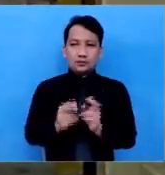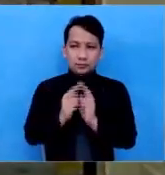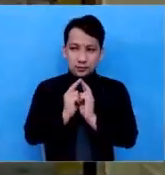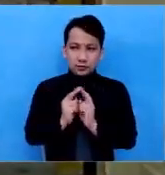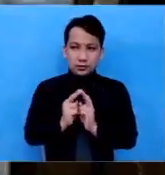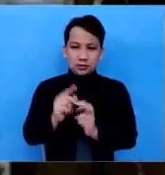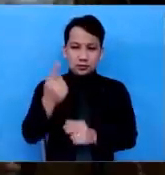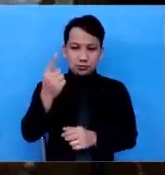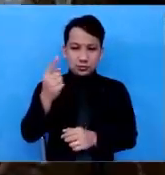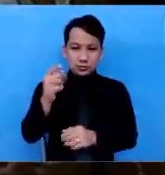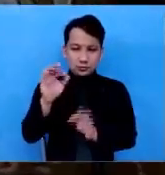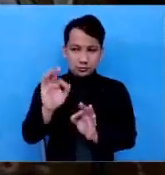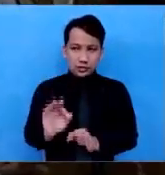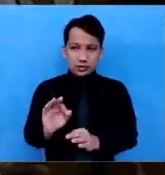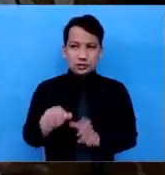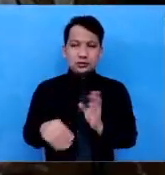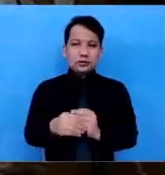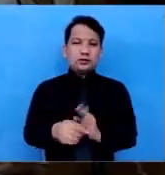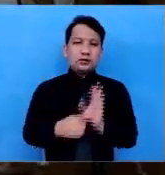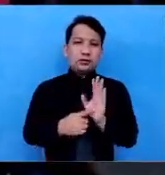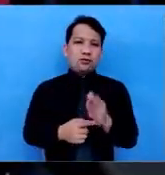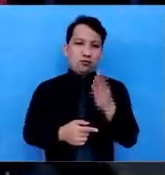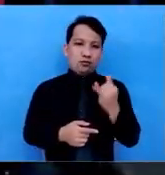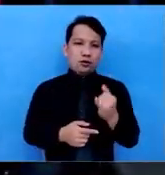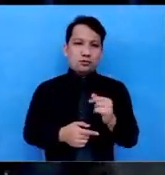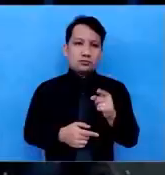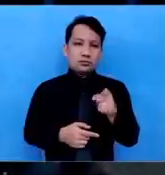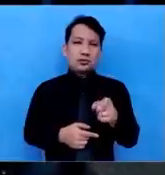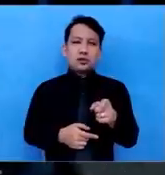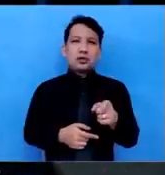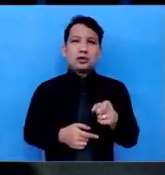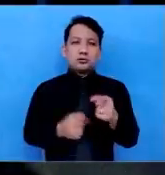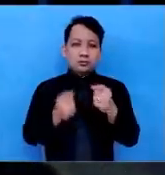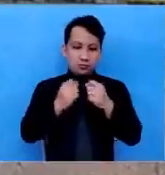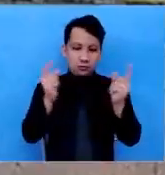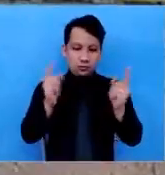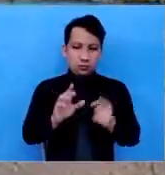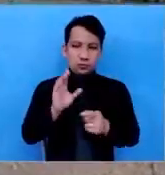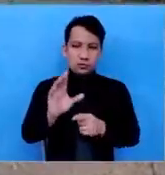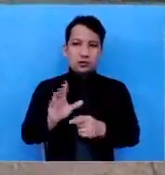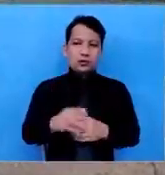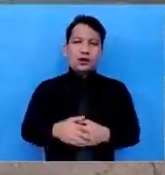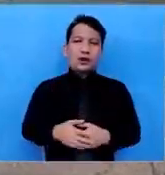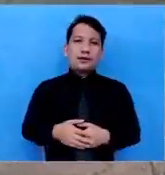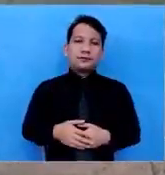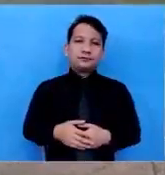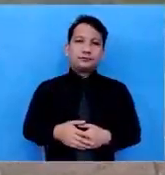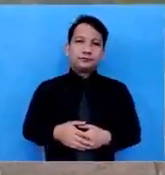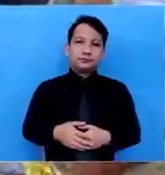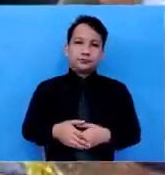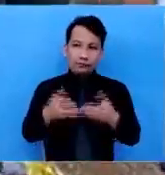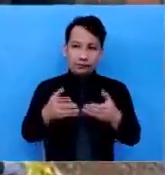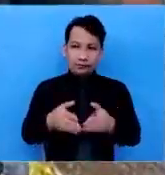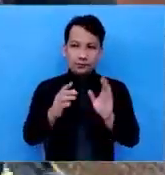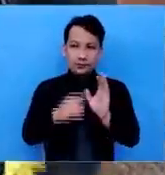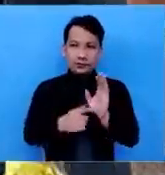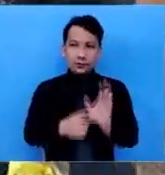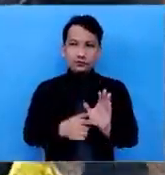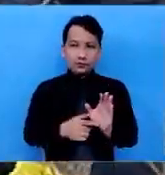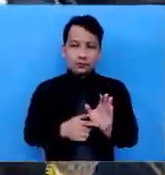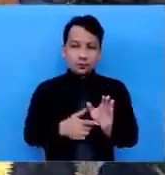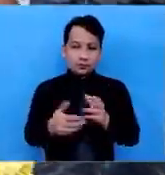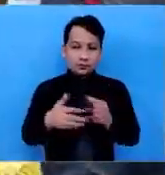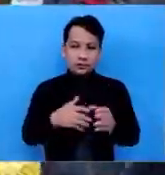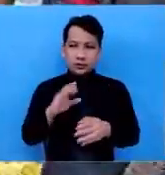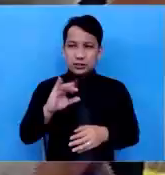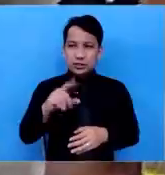po, doing first off. Para maan na din sila. Mamulat ma'am dun sa Opo. Pinapayagan pa rin ang full capacity sa Quiapo